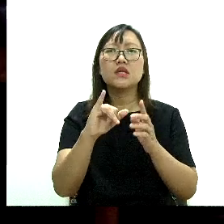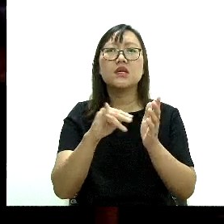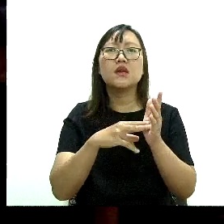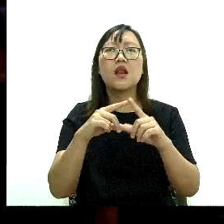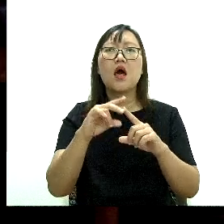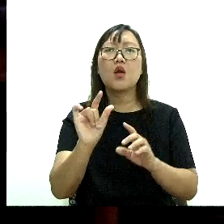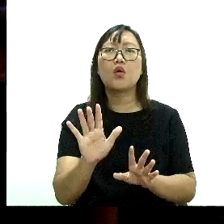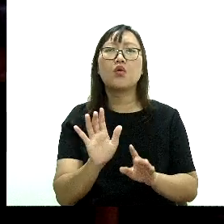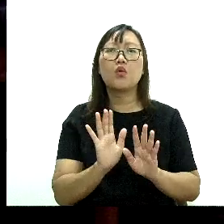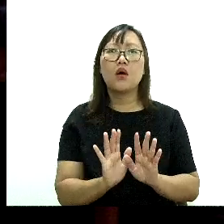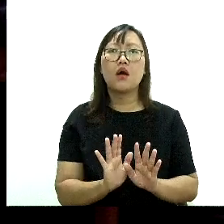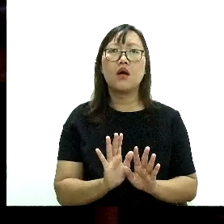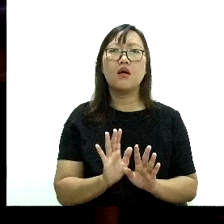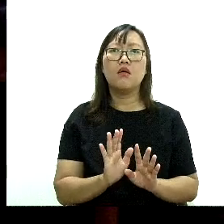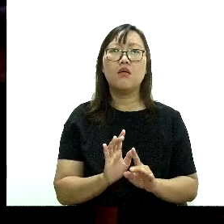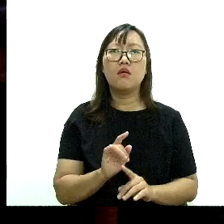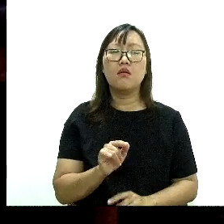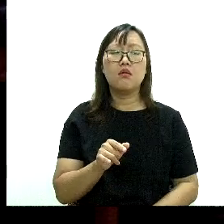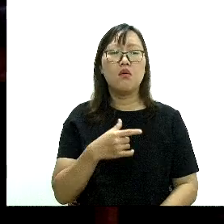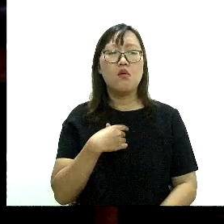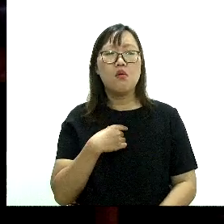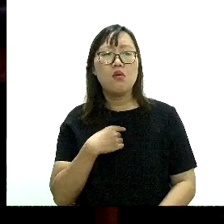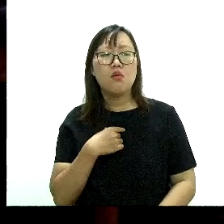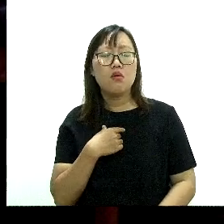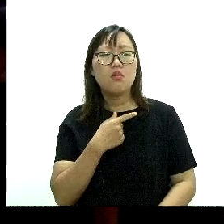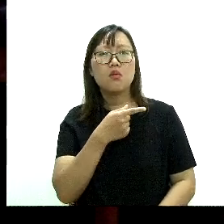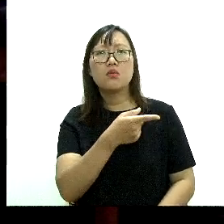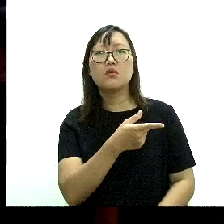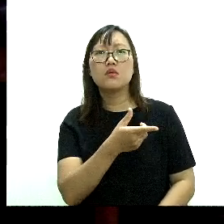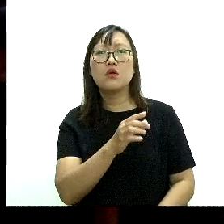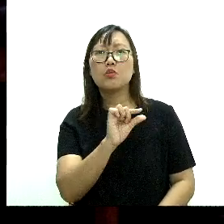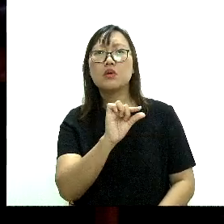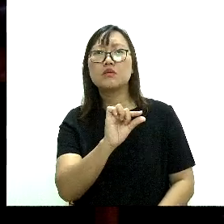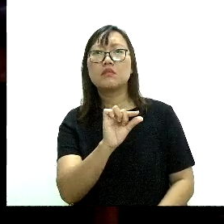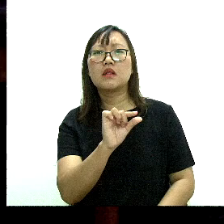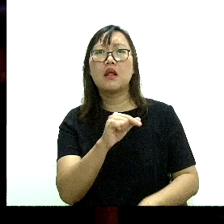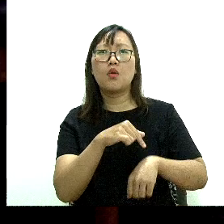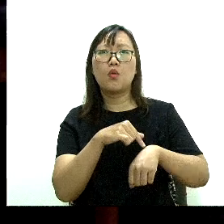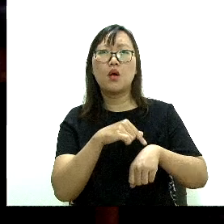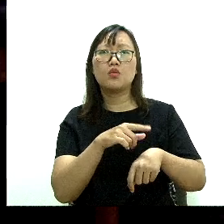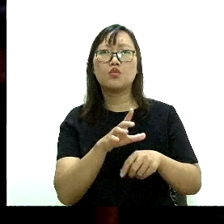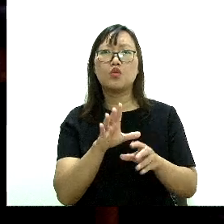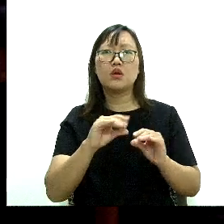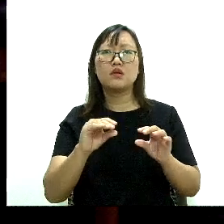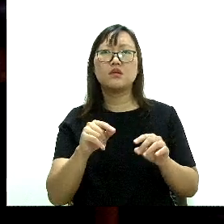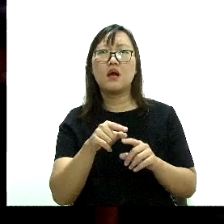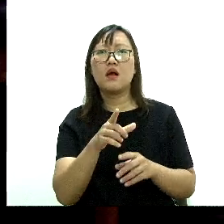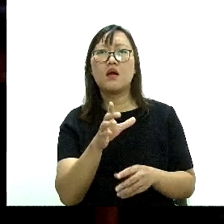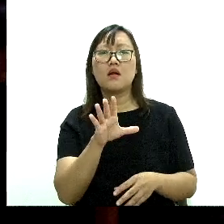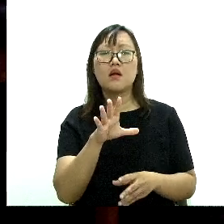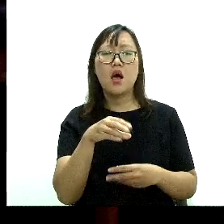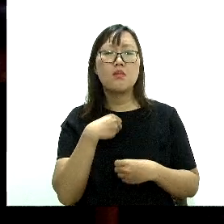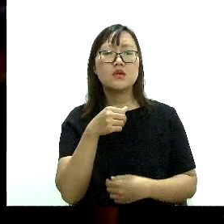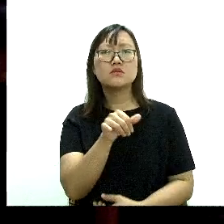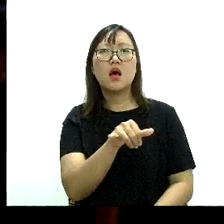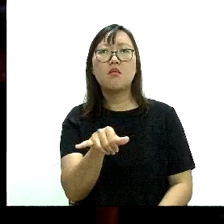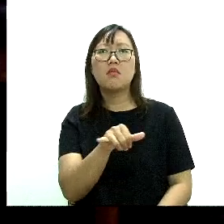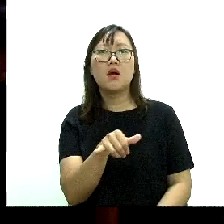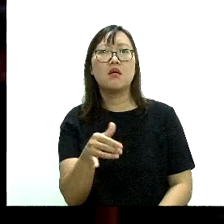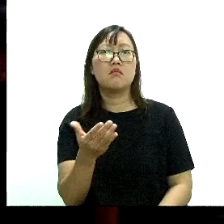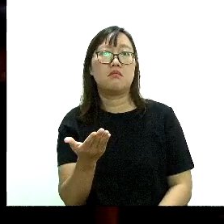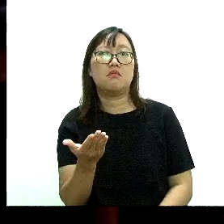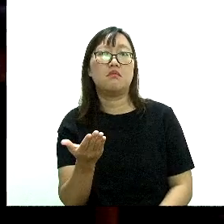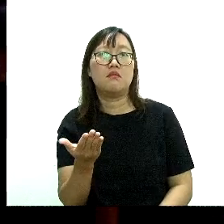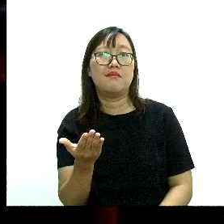yang berbuat sesuatu dalam hidup agamanya hanya untuk mendapatkan sesuatu.